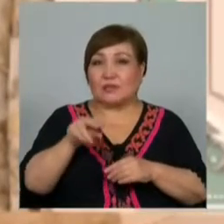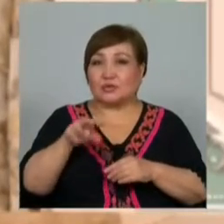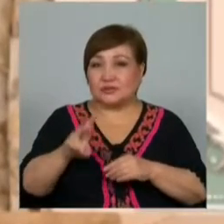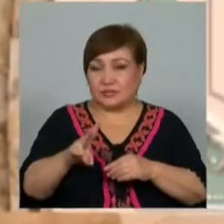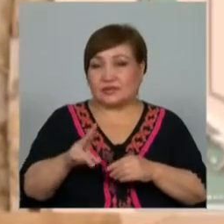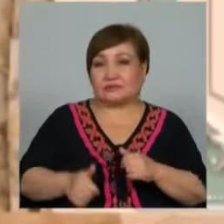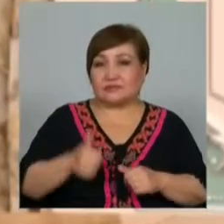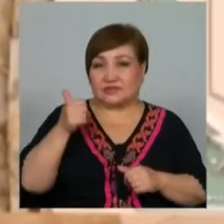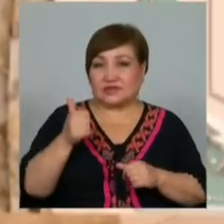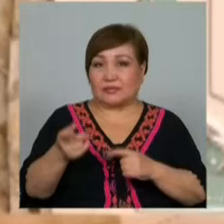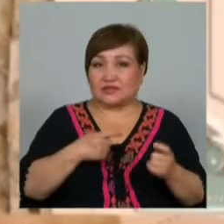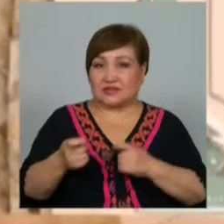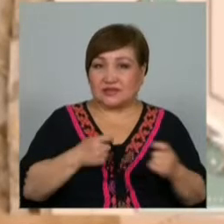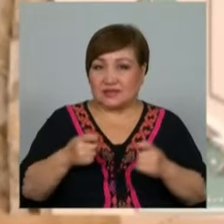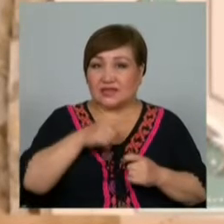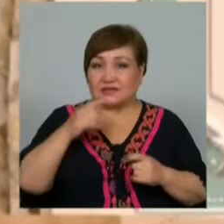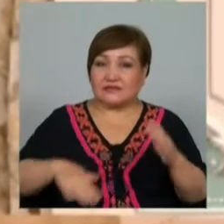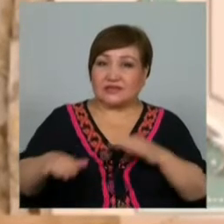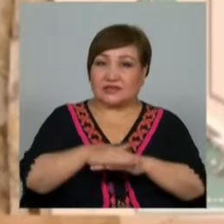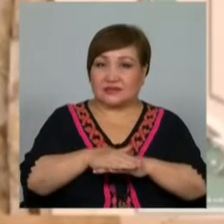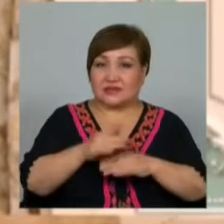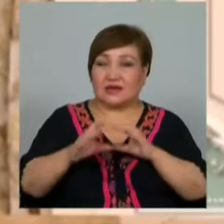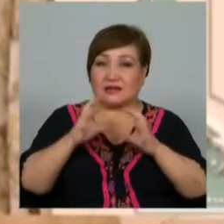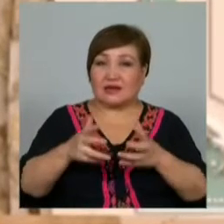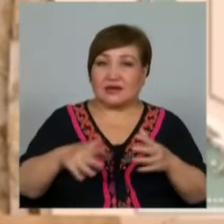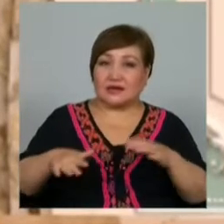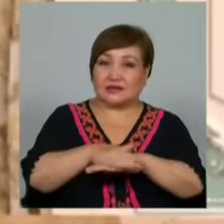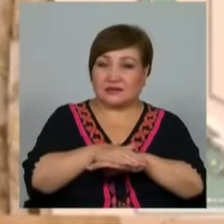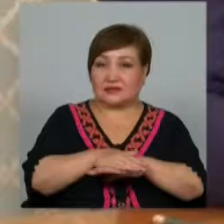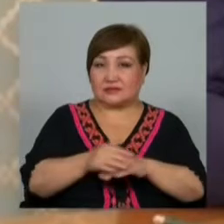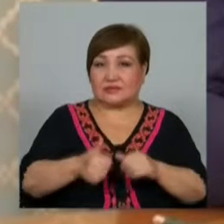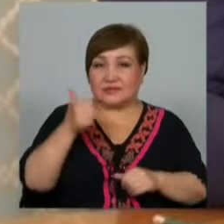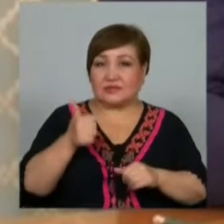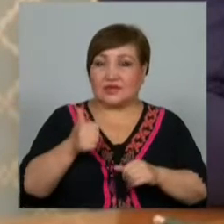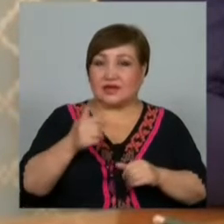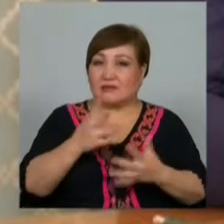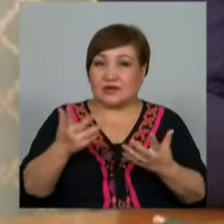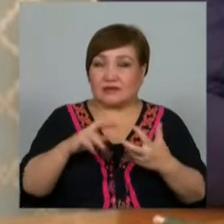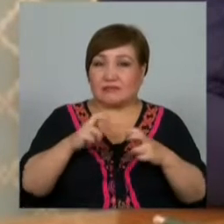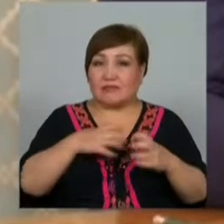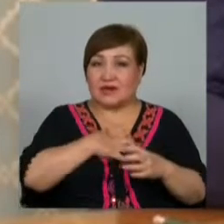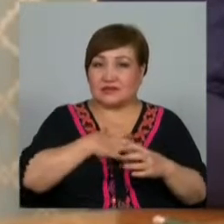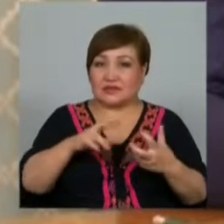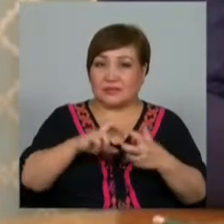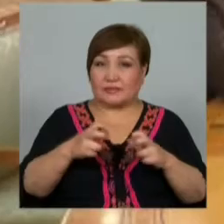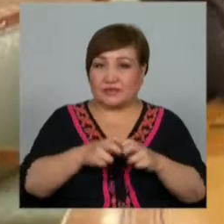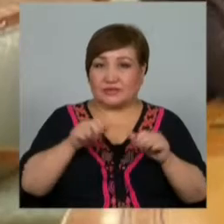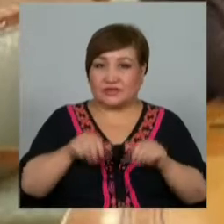Федерациясы халықаралық аренада өзін әлем елдері санасатын және онсыз бірде-бір маңызды халықаралық проблема шешілмейтін мемлекет ретінде